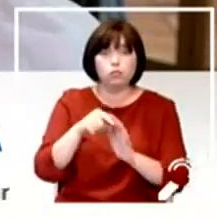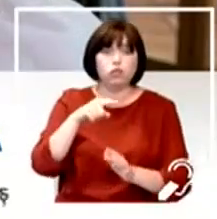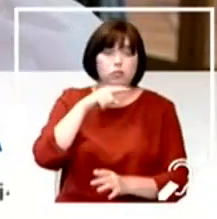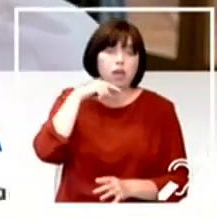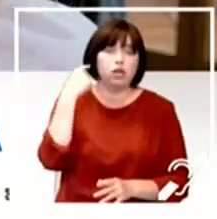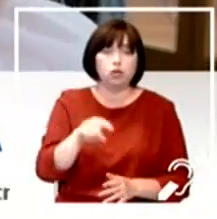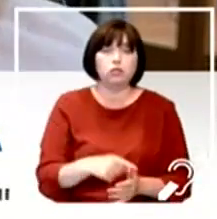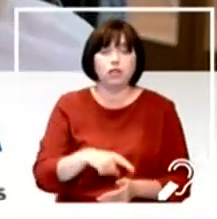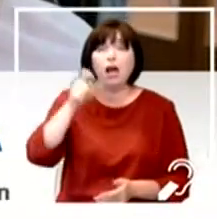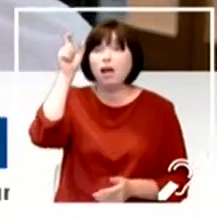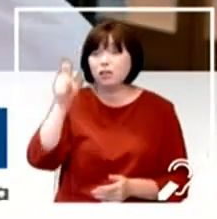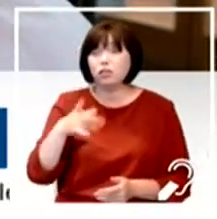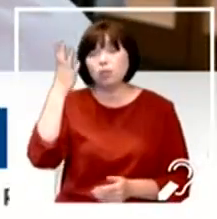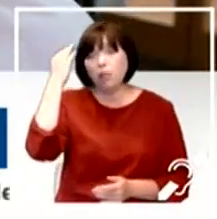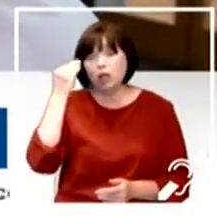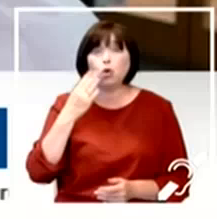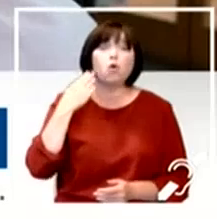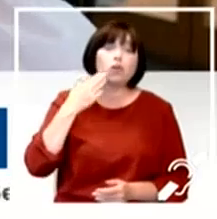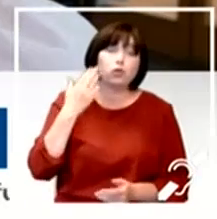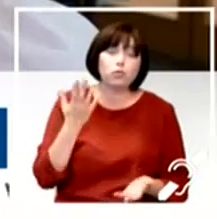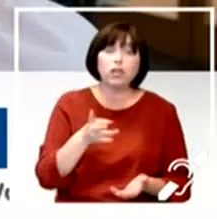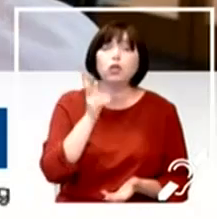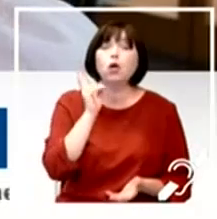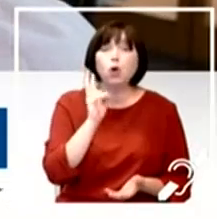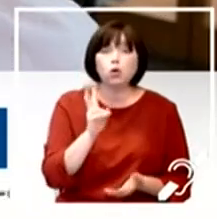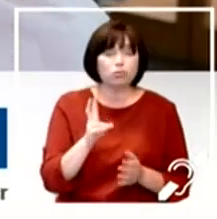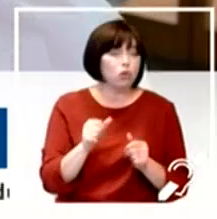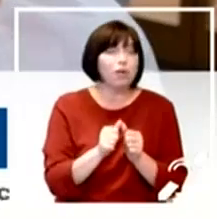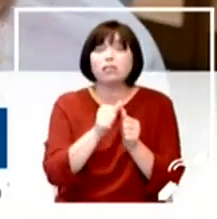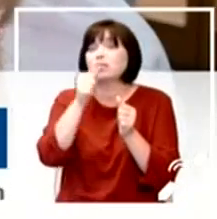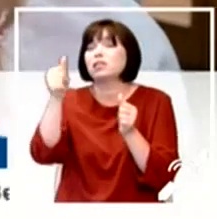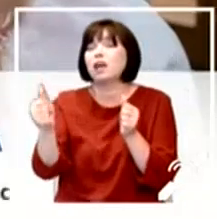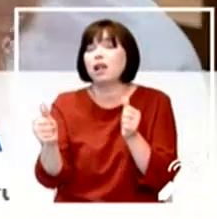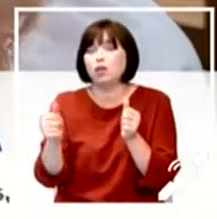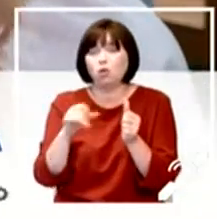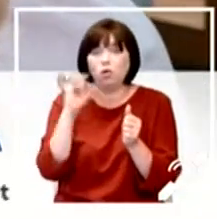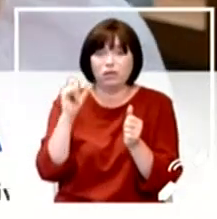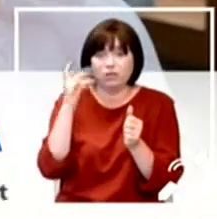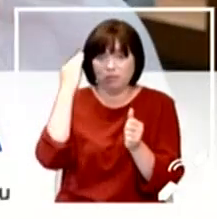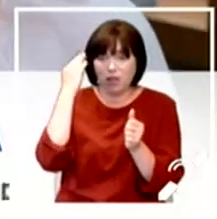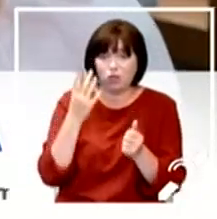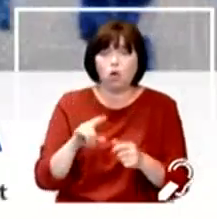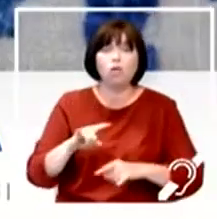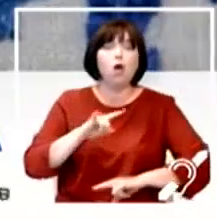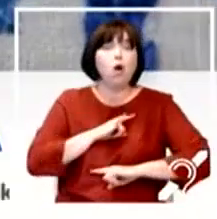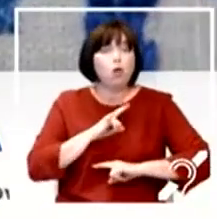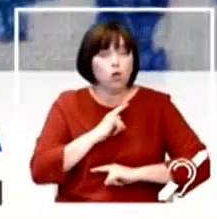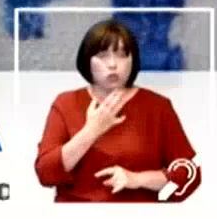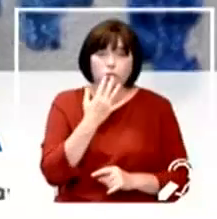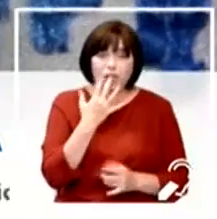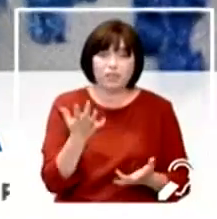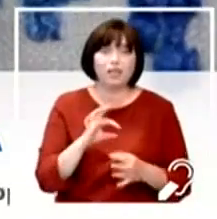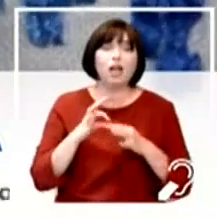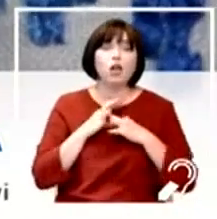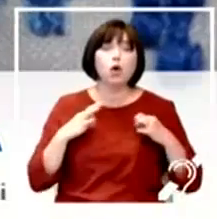al Moldovei, al României, care este departe de țară, costumul popular, portul popular,